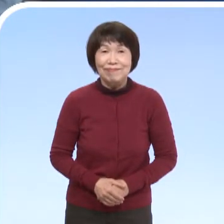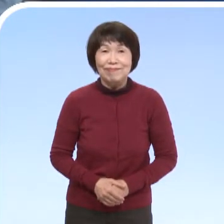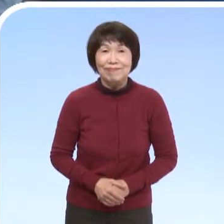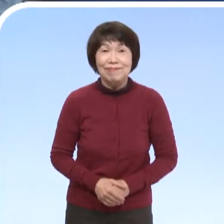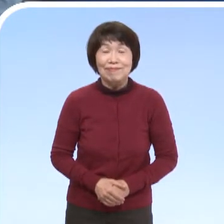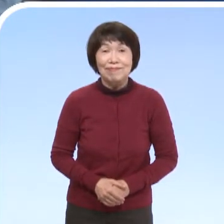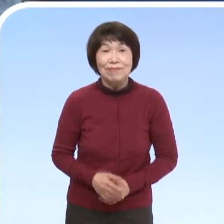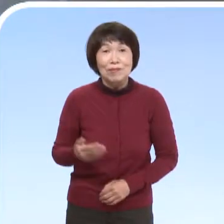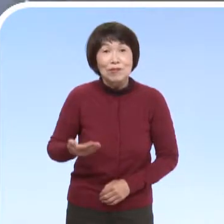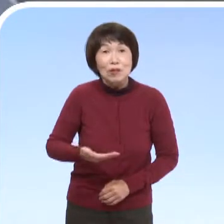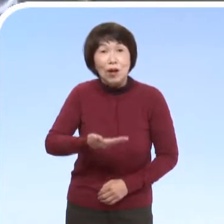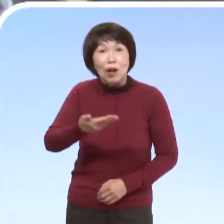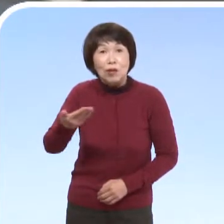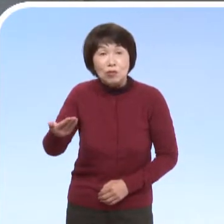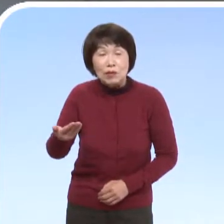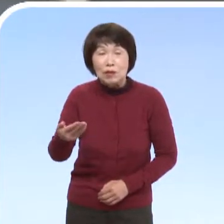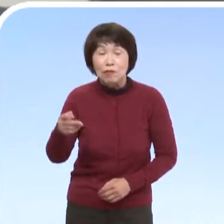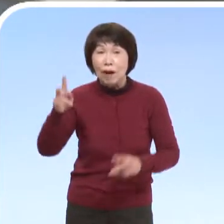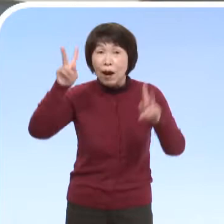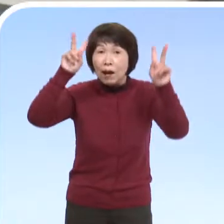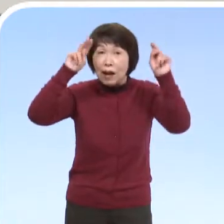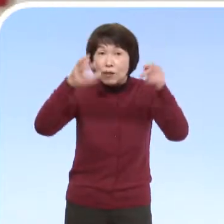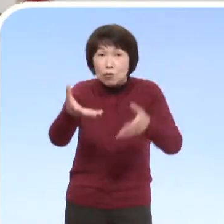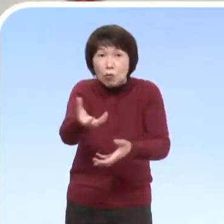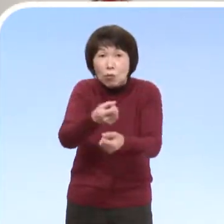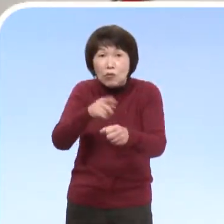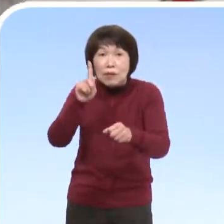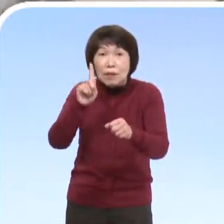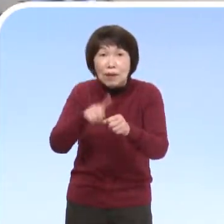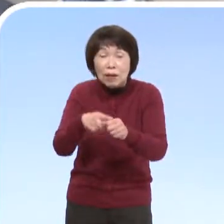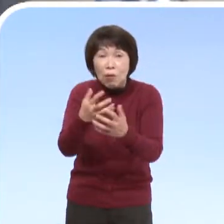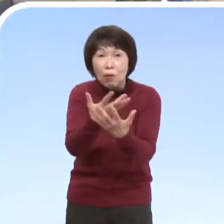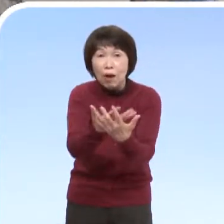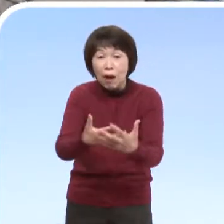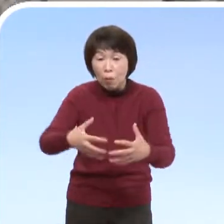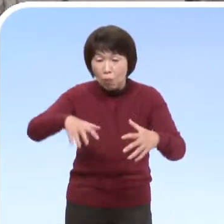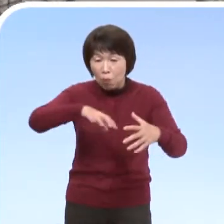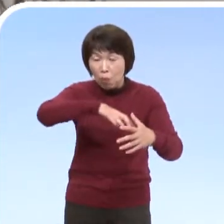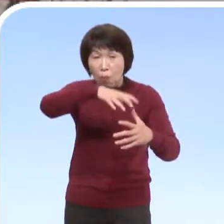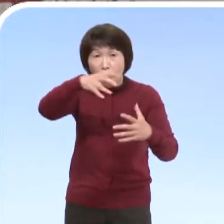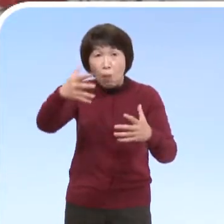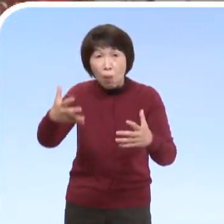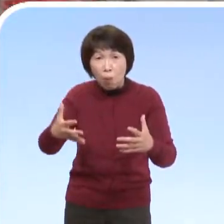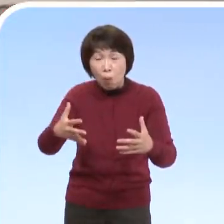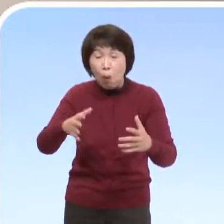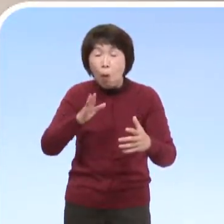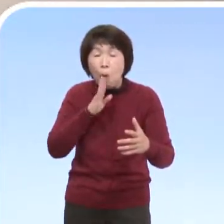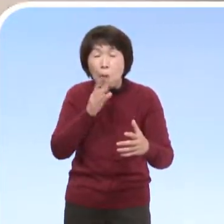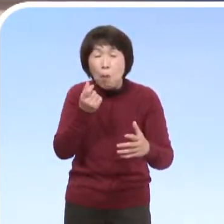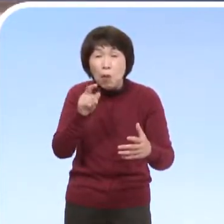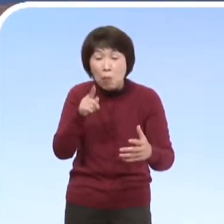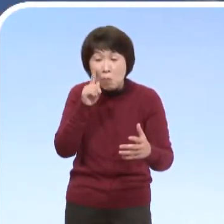さん、続いてカニカゴ漁で使っている実物のカゴを見せてもらいました。